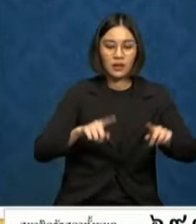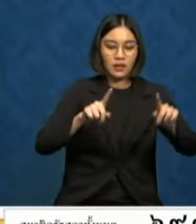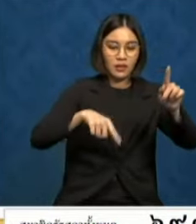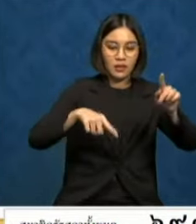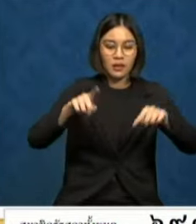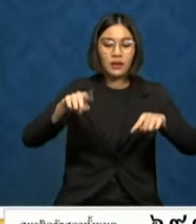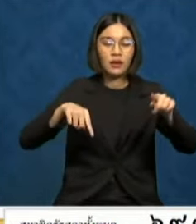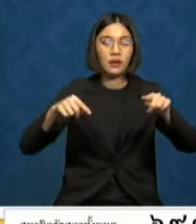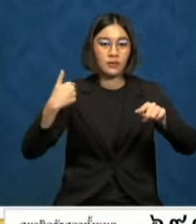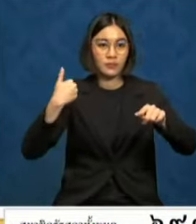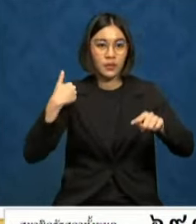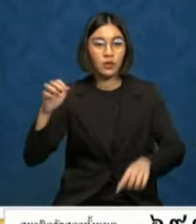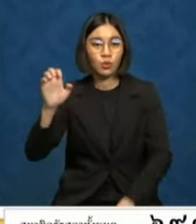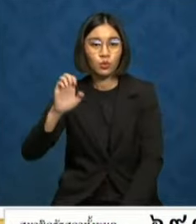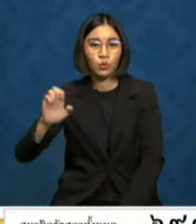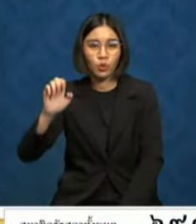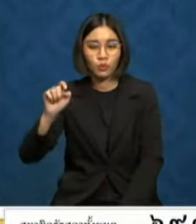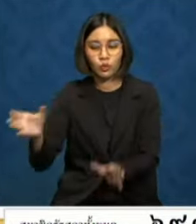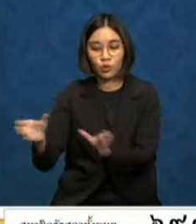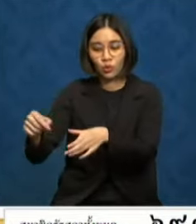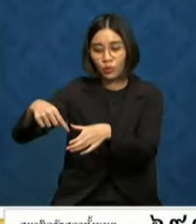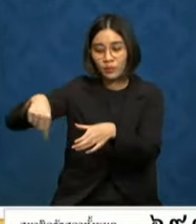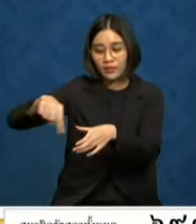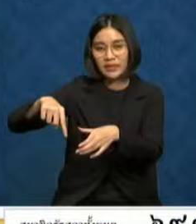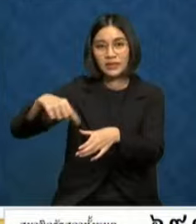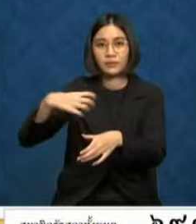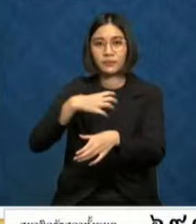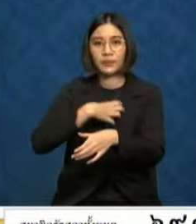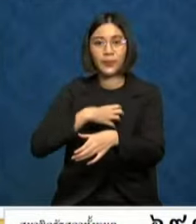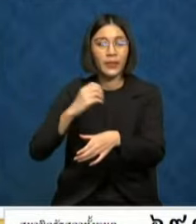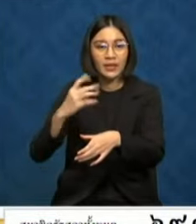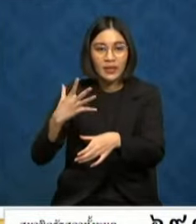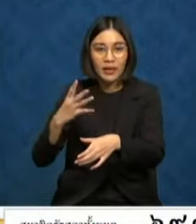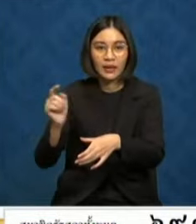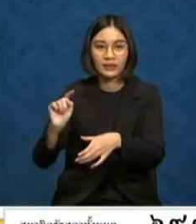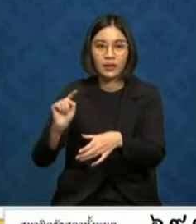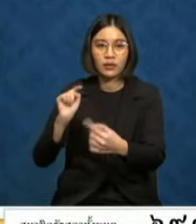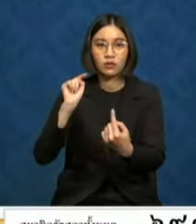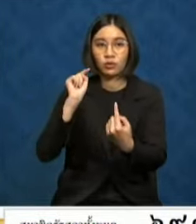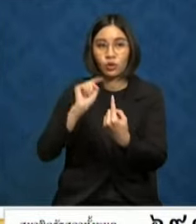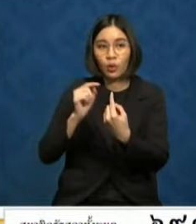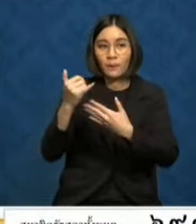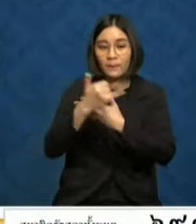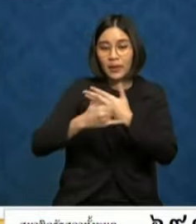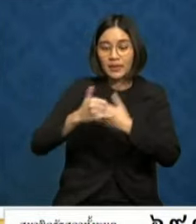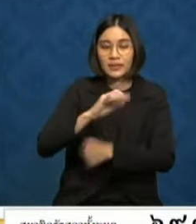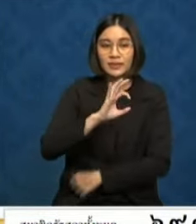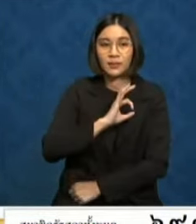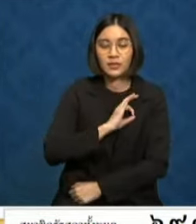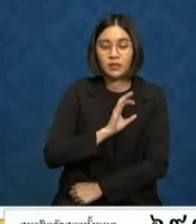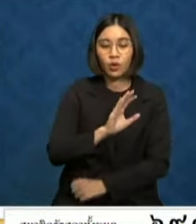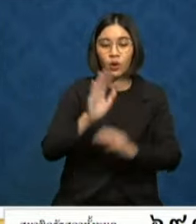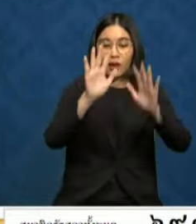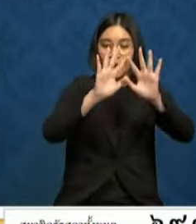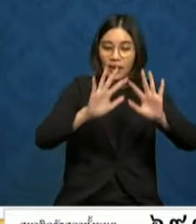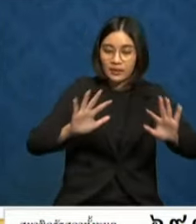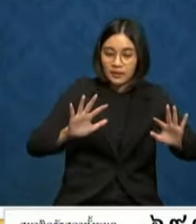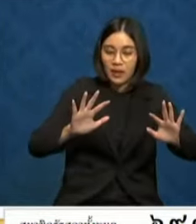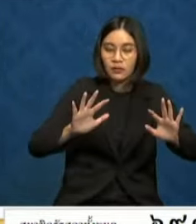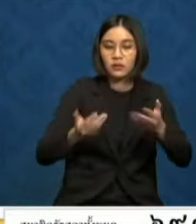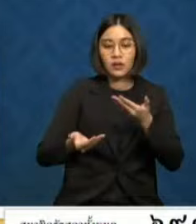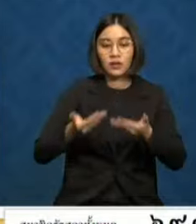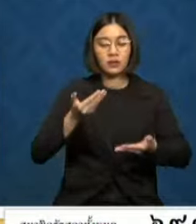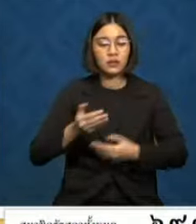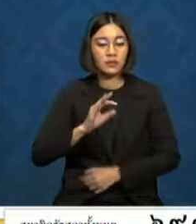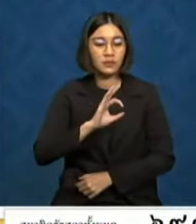างกันสหภาพยุโรปเองก็ไม่ได้ต้องการให้ประเทศสมาชิกของอาเซียนหรือประเทศ